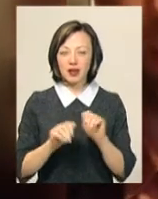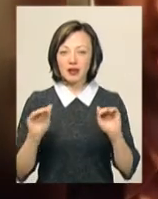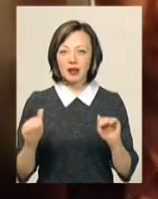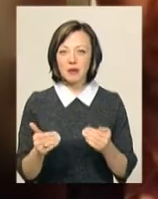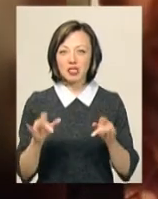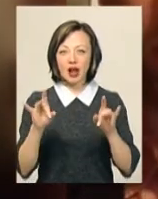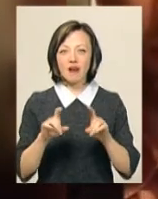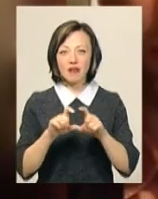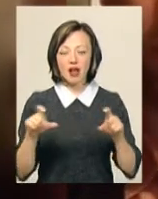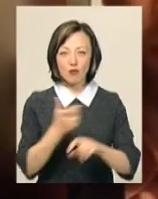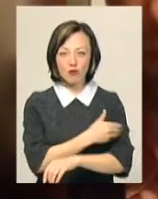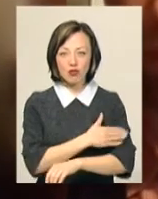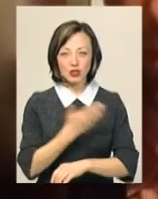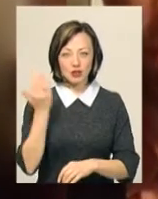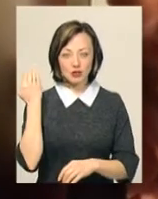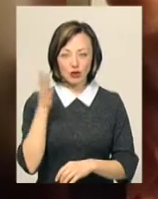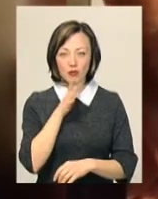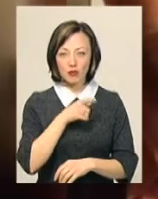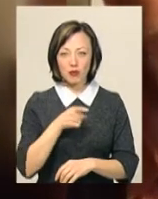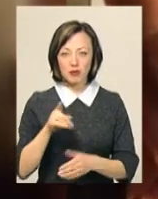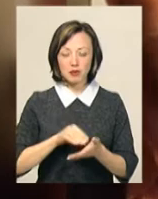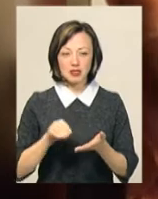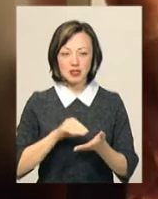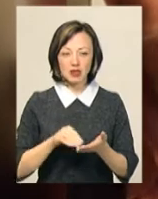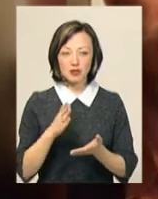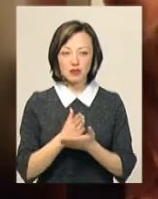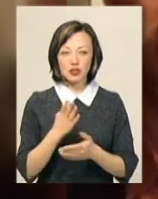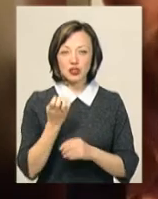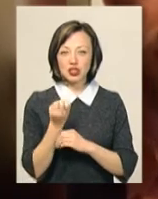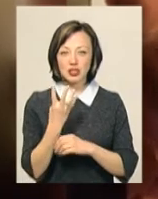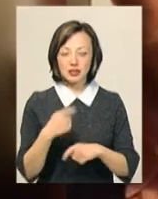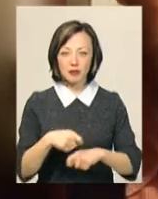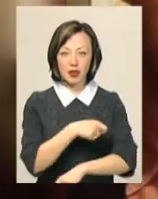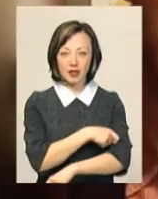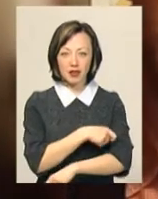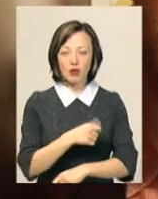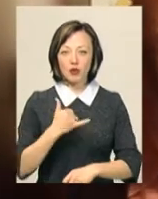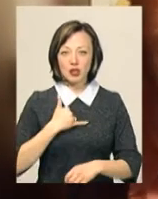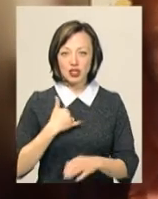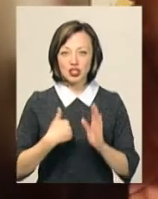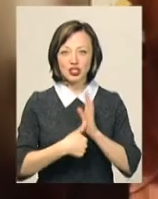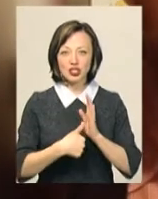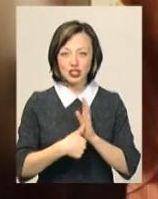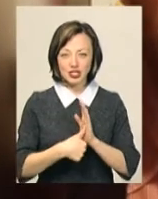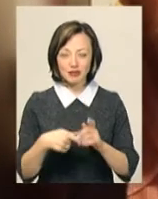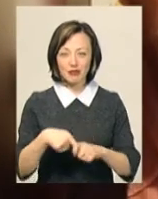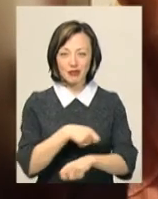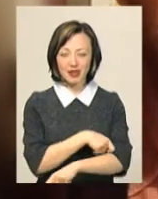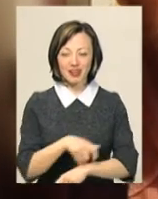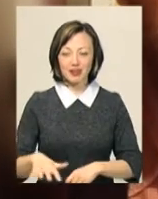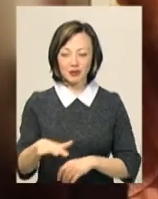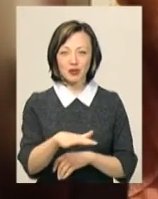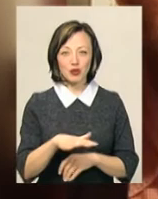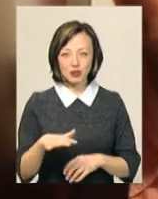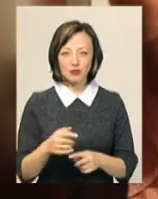в Польщі на той момент, ну, про яку писали, складала 14 квадратних метрів, у нас їх 6.